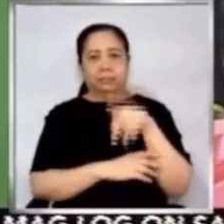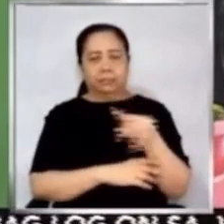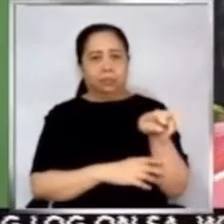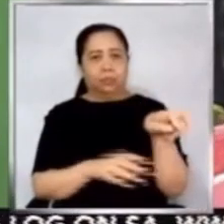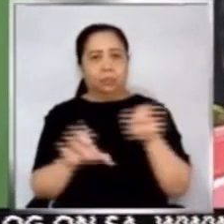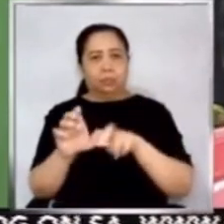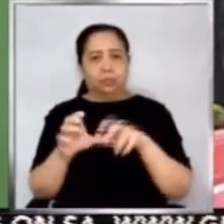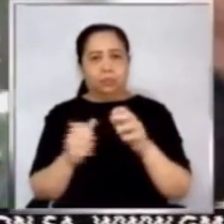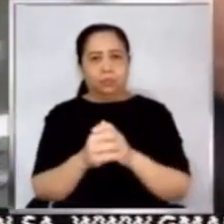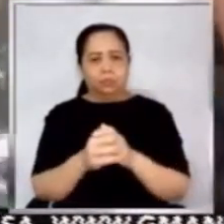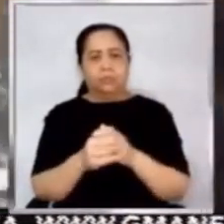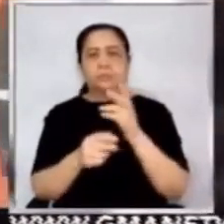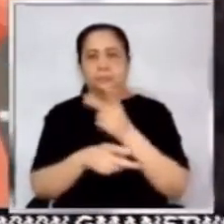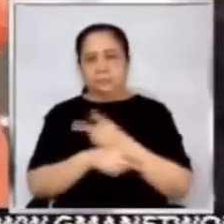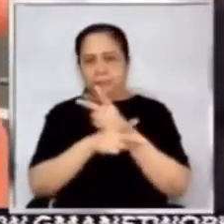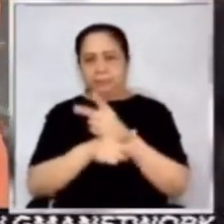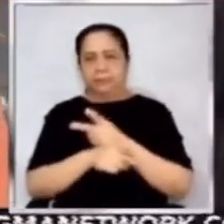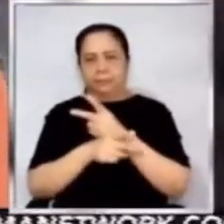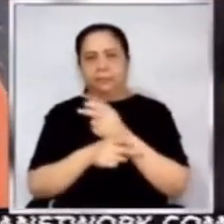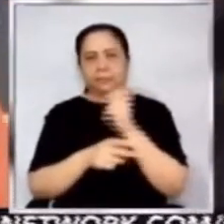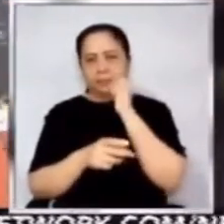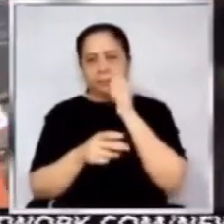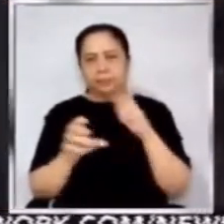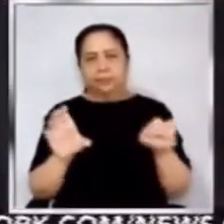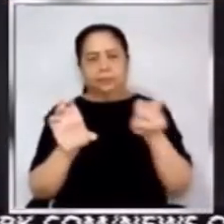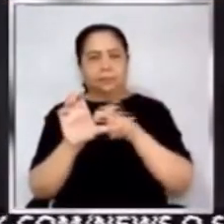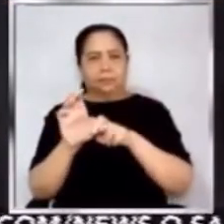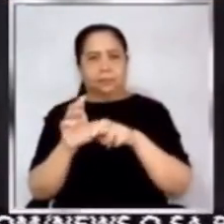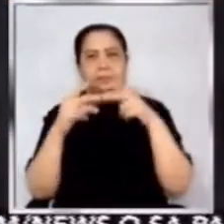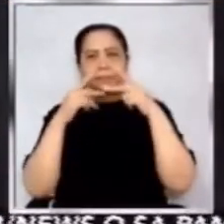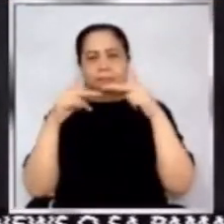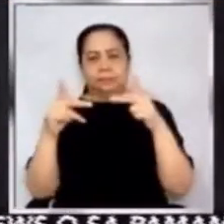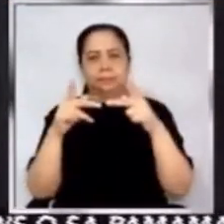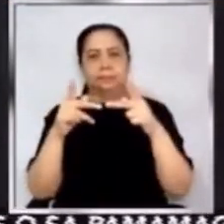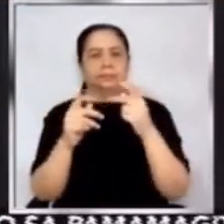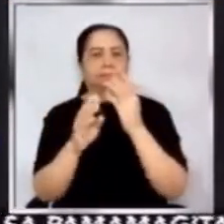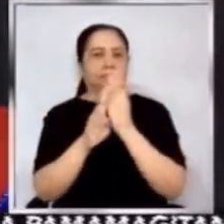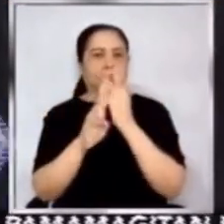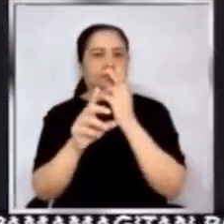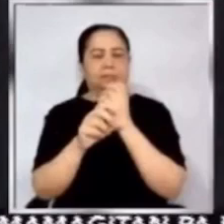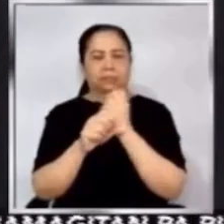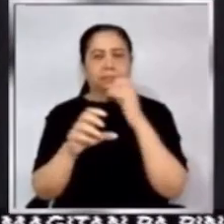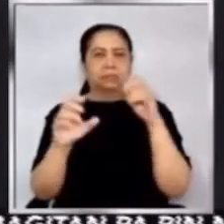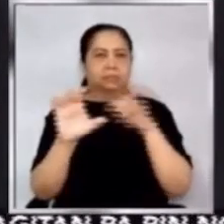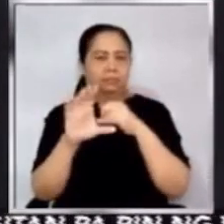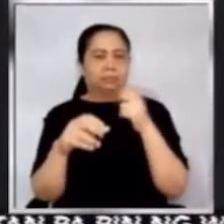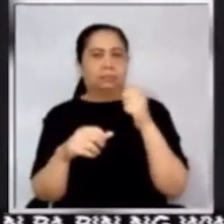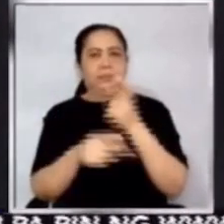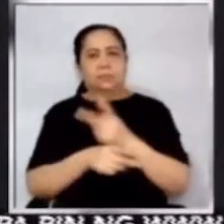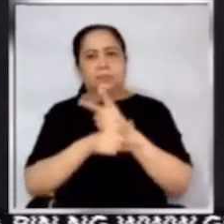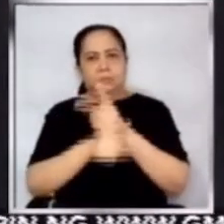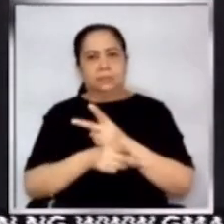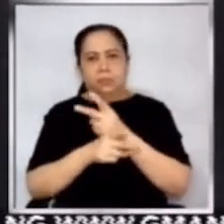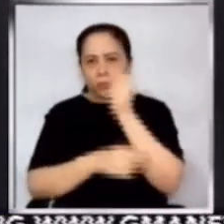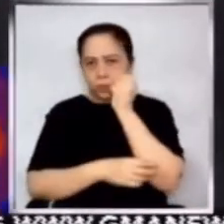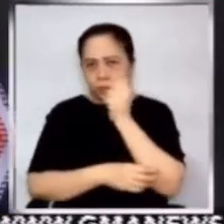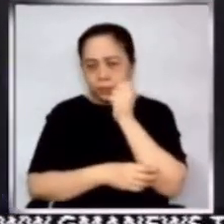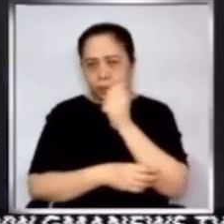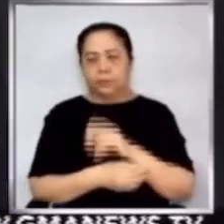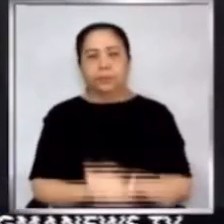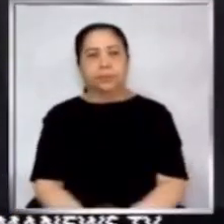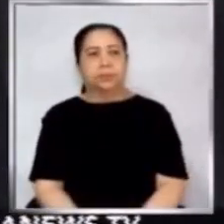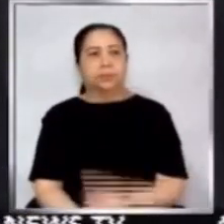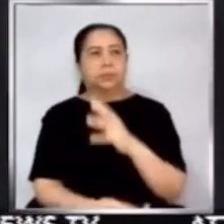alerto sa tuwing sumasakay sa mga pampublikong sasakyan. Lagi po tayong mag-iingat at maging alerto lagi po. At